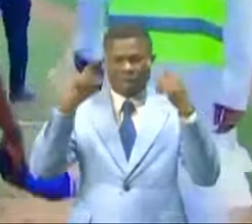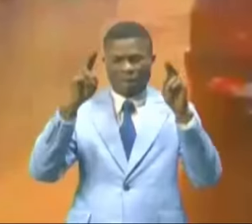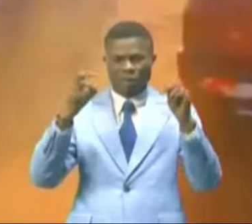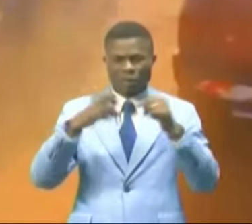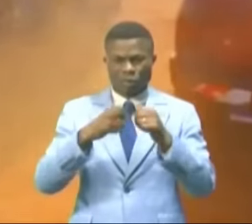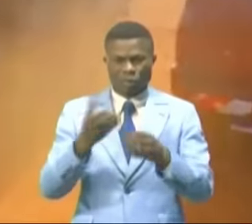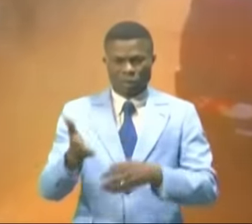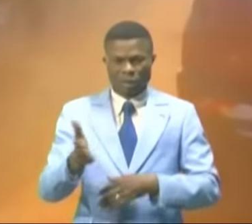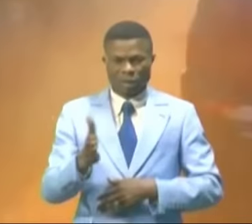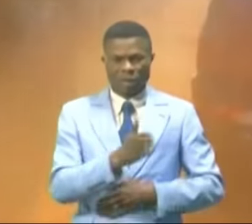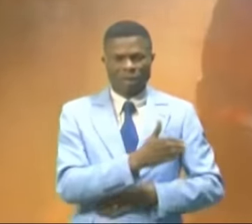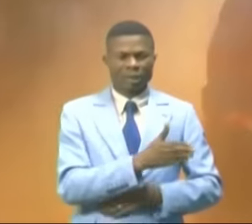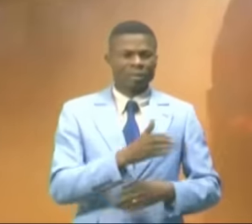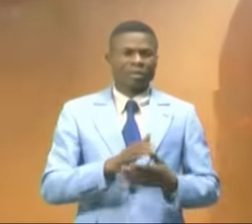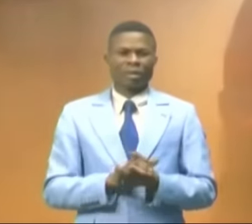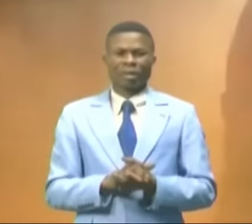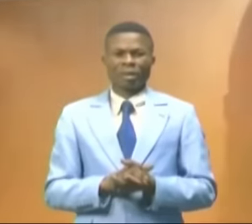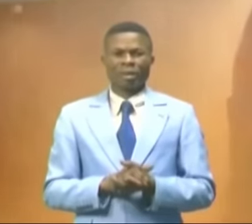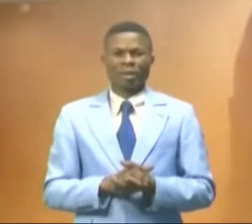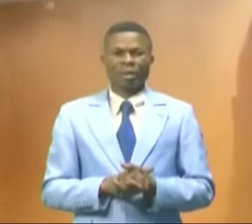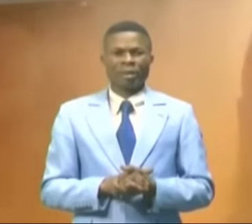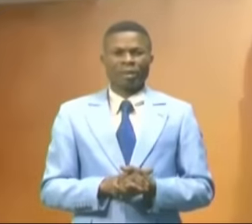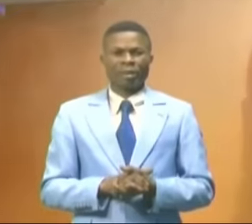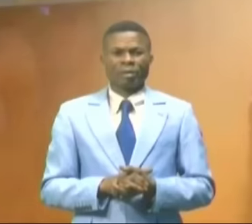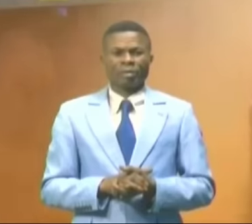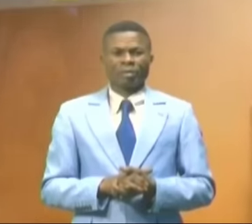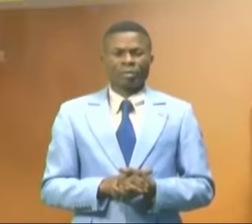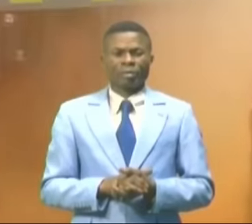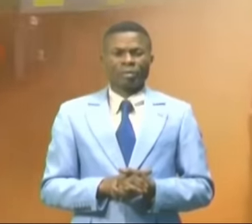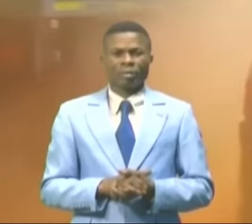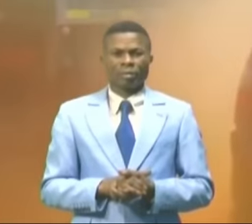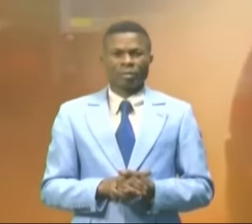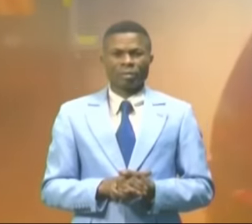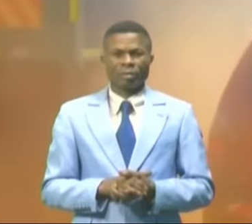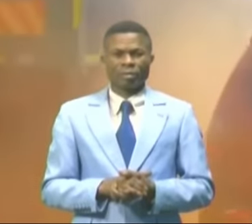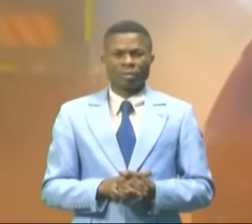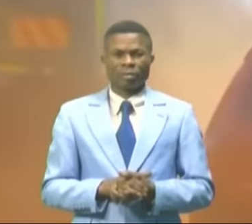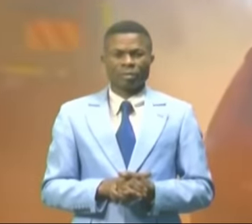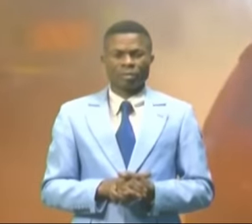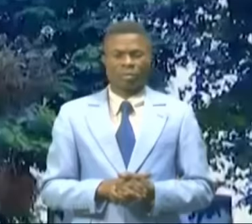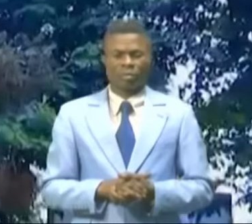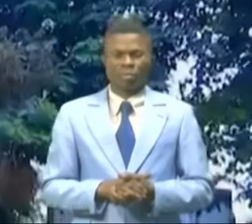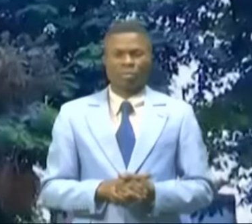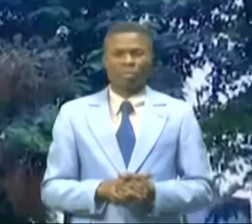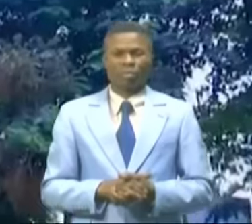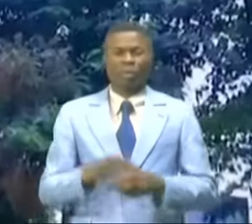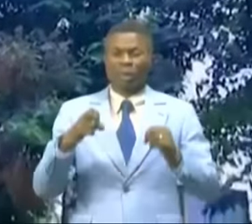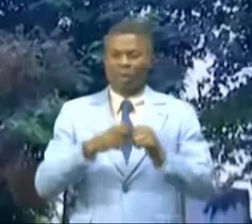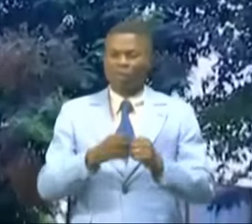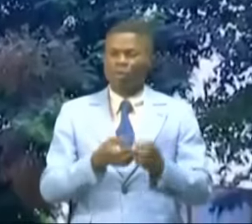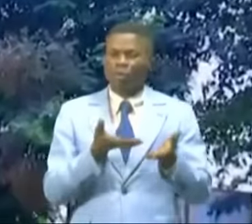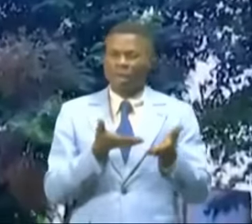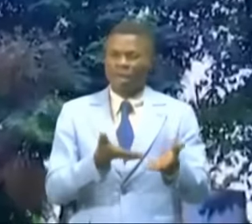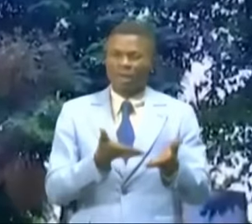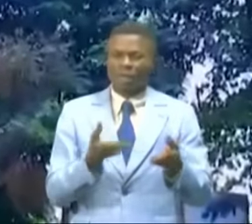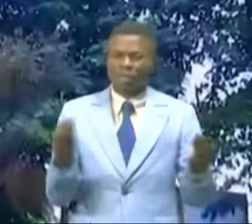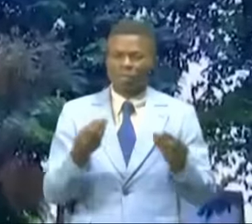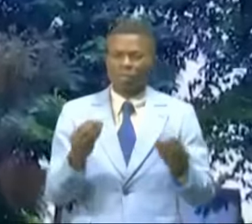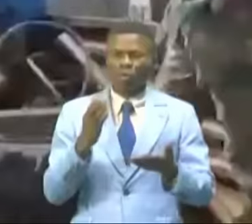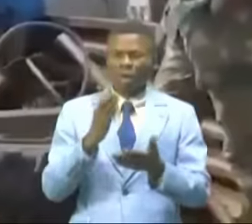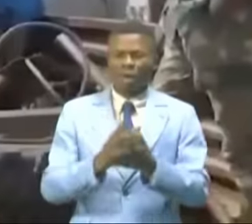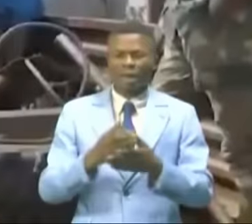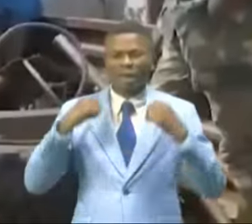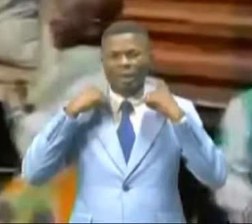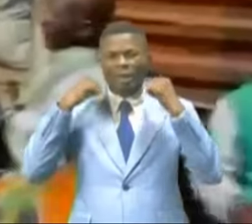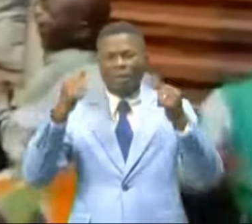PEDEL 145 territoires aux côtés d'autres projets de haute facture d'intérêt commun grâce aux efforts consentis également.